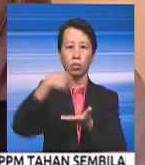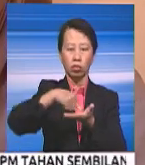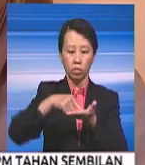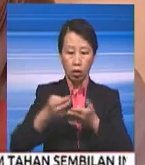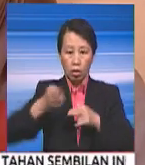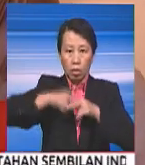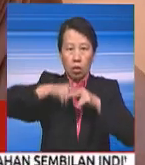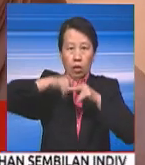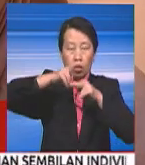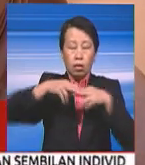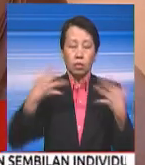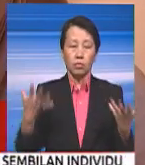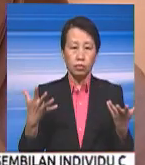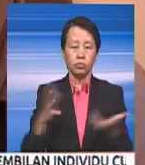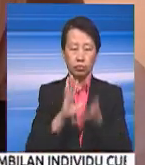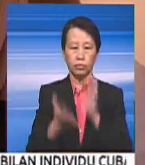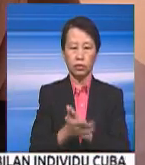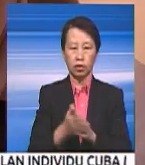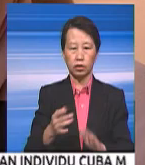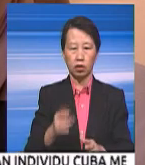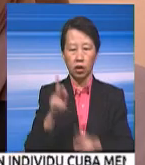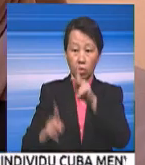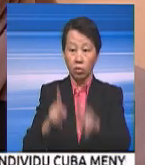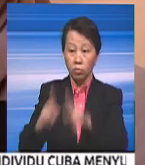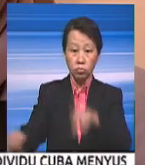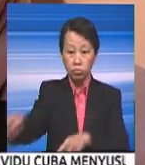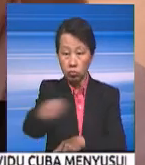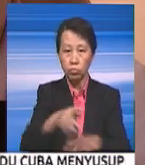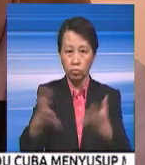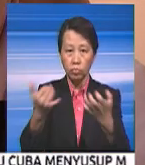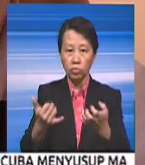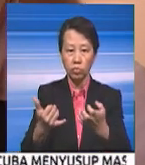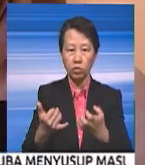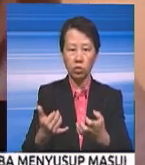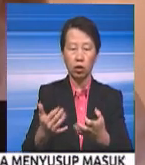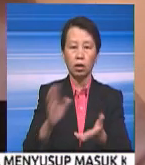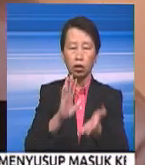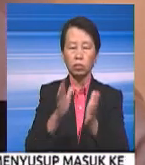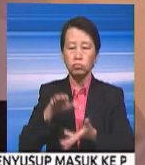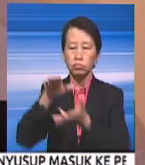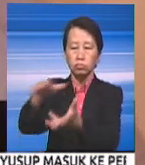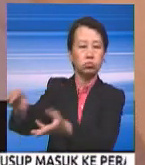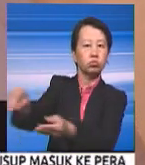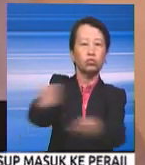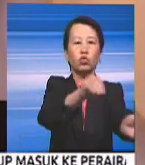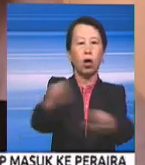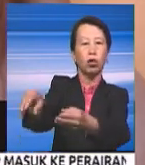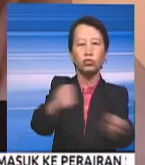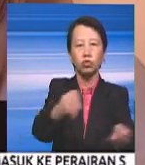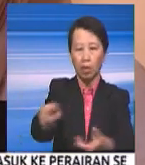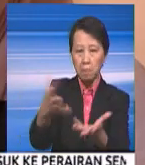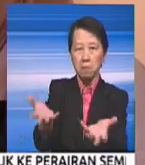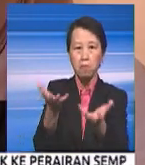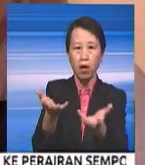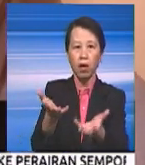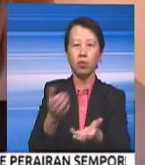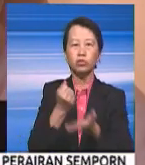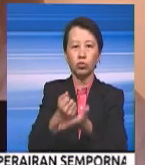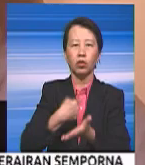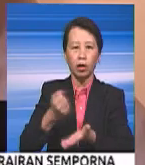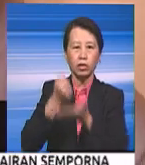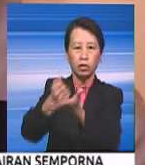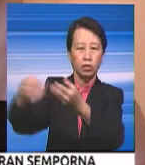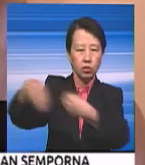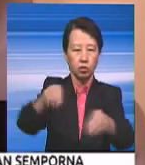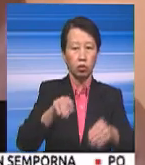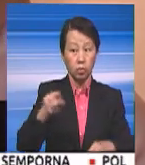meningkat. Jadi dan customer tu sendiri nak jadi reseller. Sekarang pun dia jadi Mama punya reseller. So Mama dia